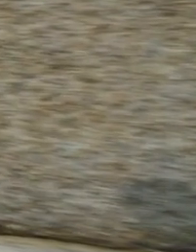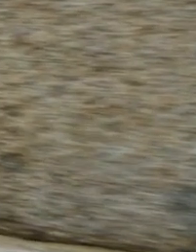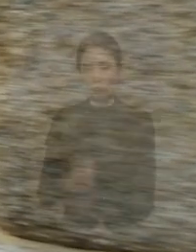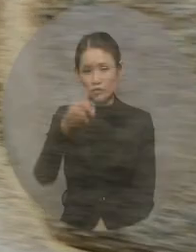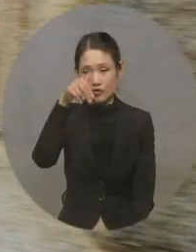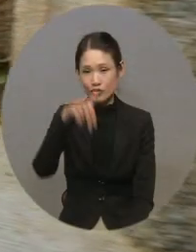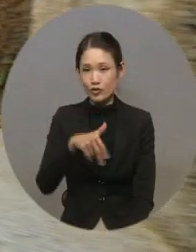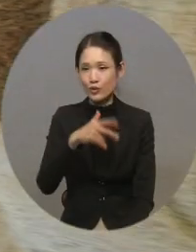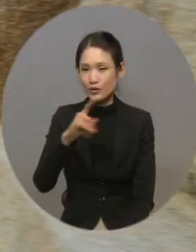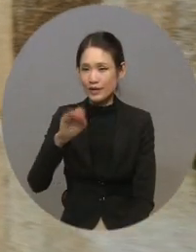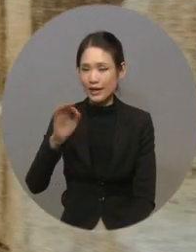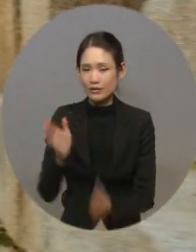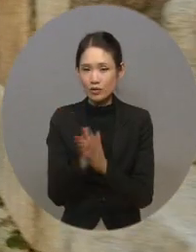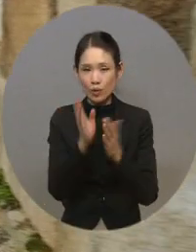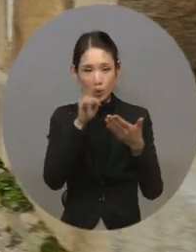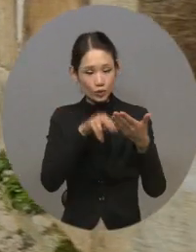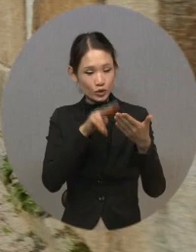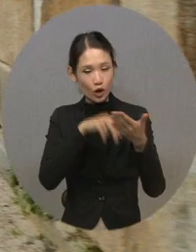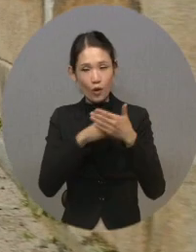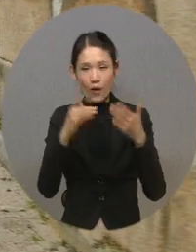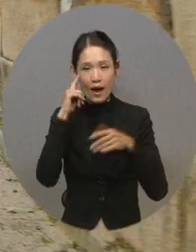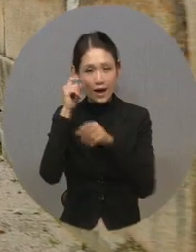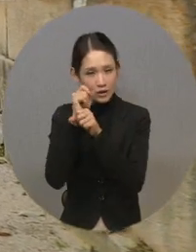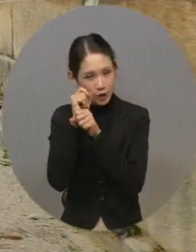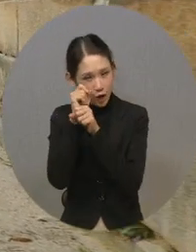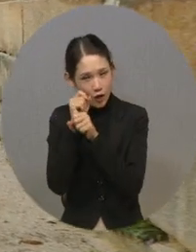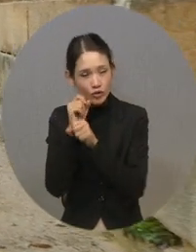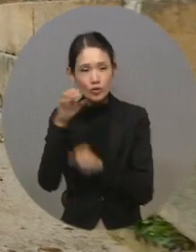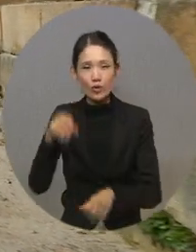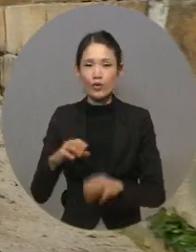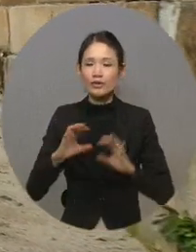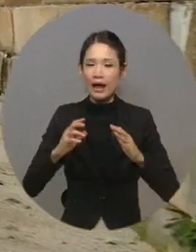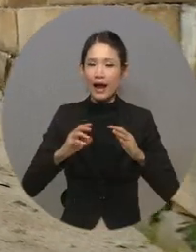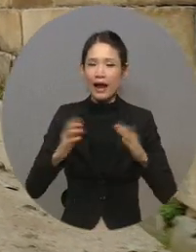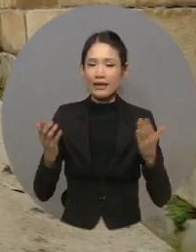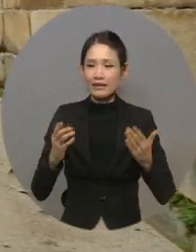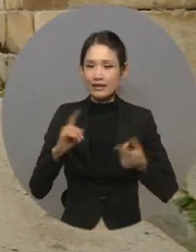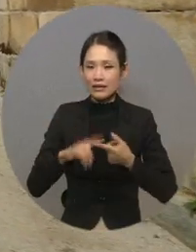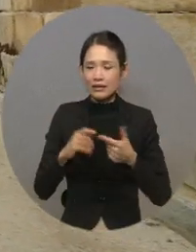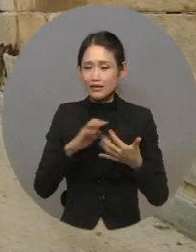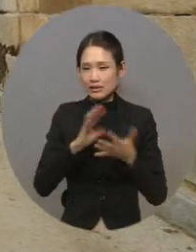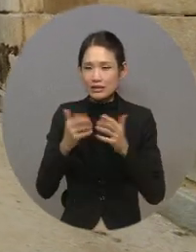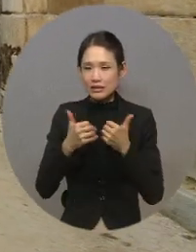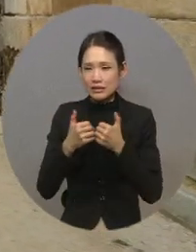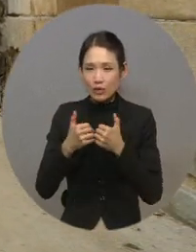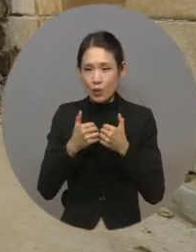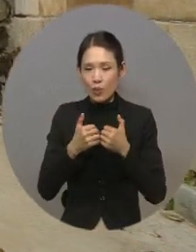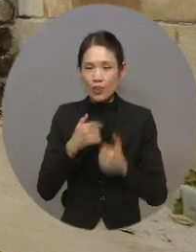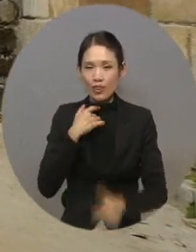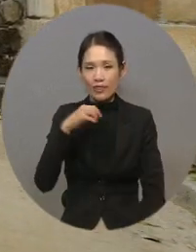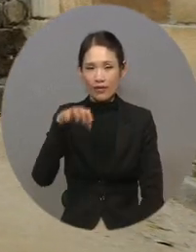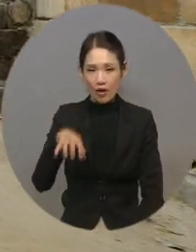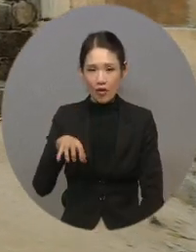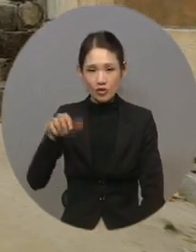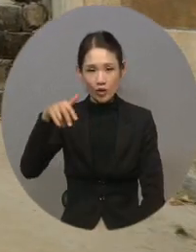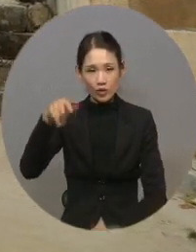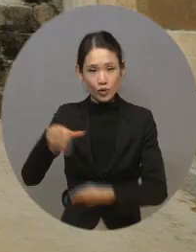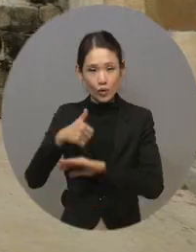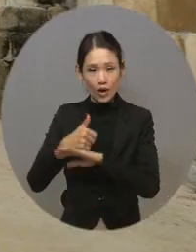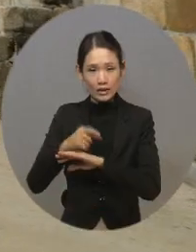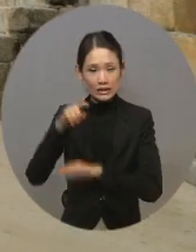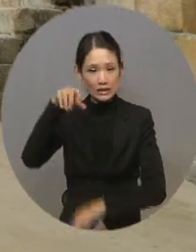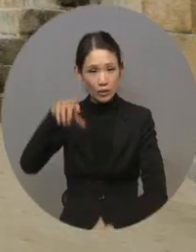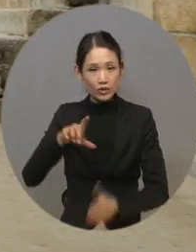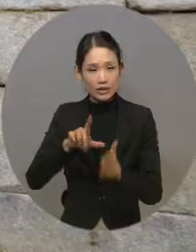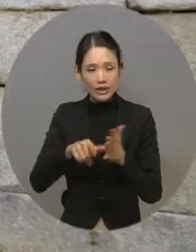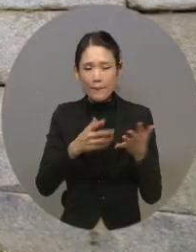규장각은 도서관, 학술을 연구하는 기관, 나란 일을 의논하는 정책기관으로서 정조는 많은 시간을